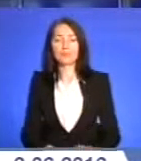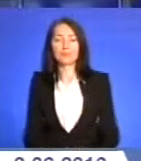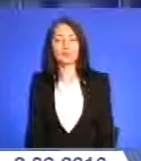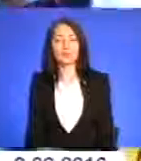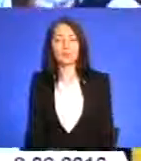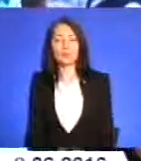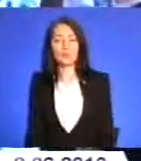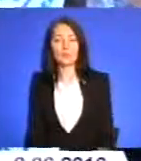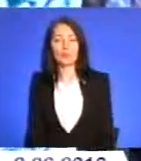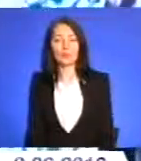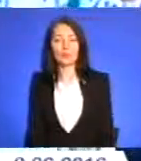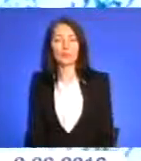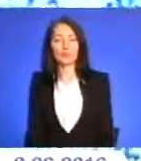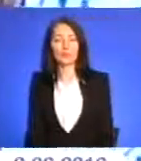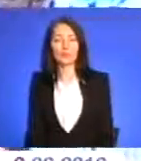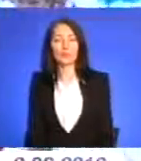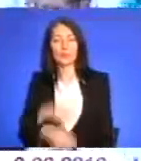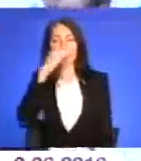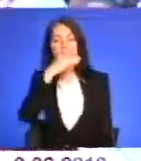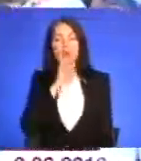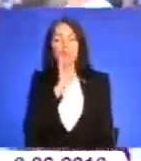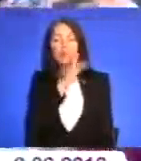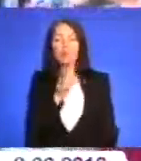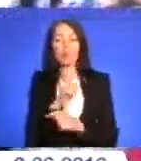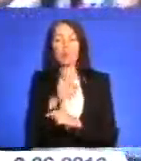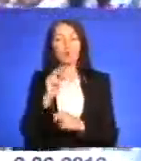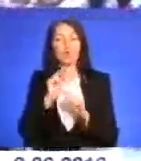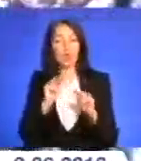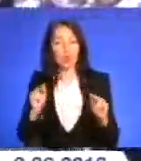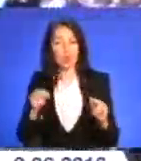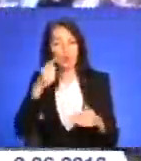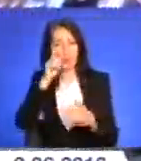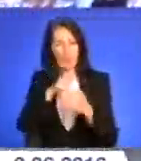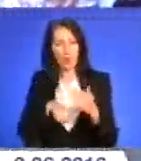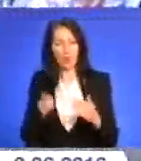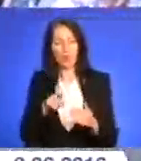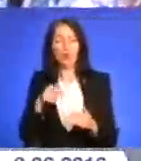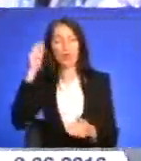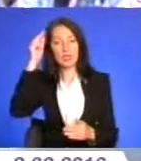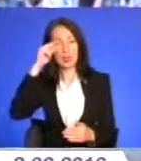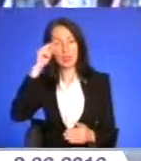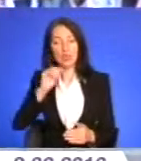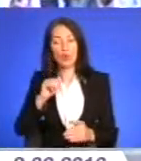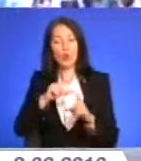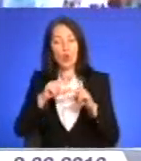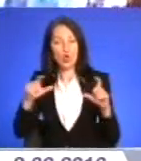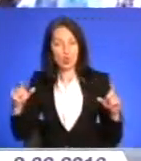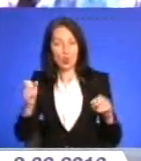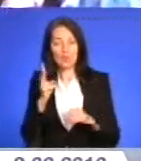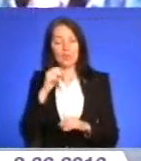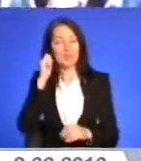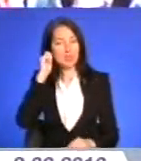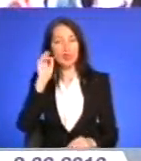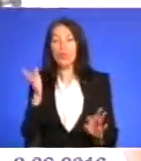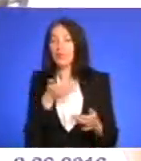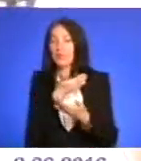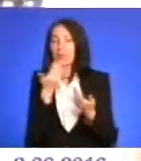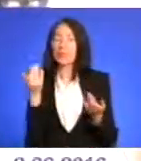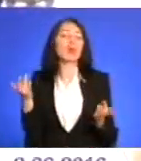Гадомської. Батьки тернопільських школярів переконані, що навчатися у школі 12 років немає